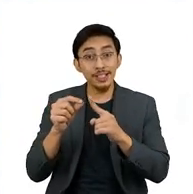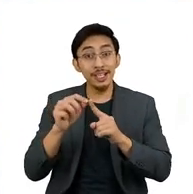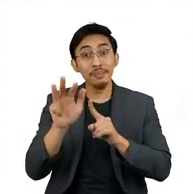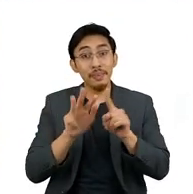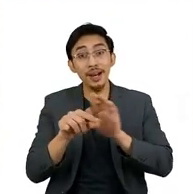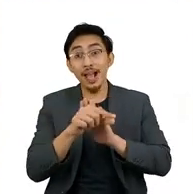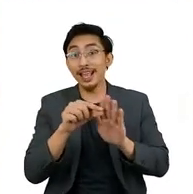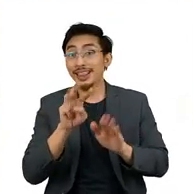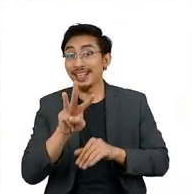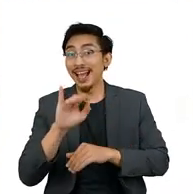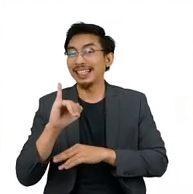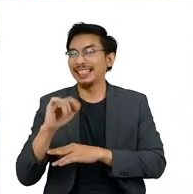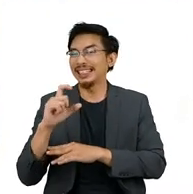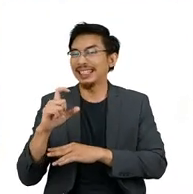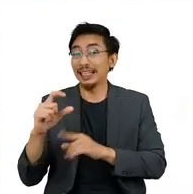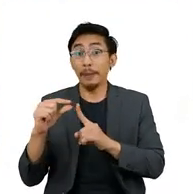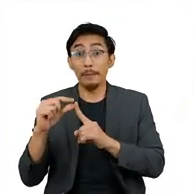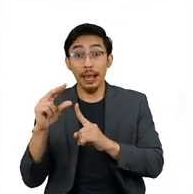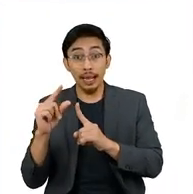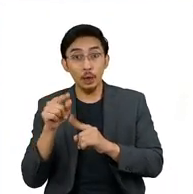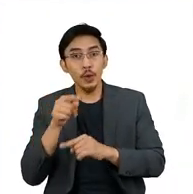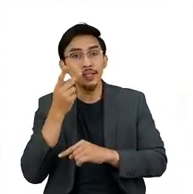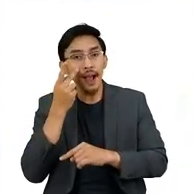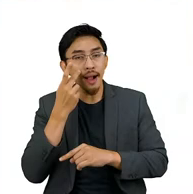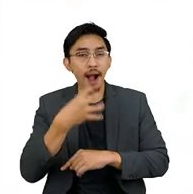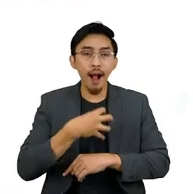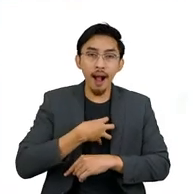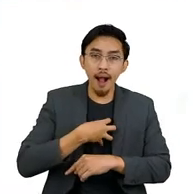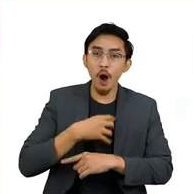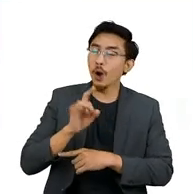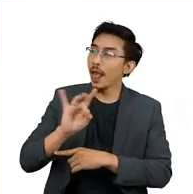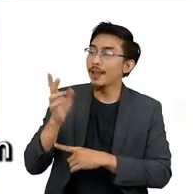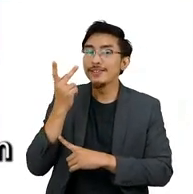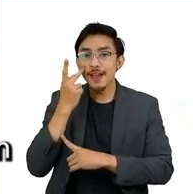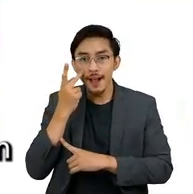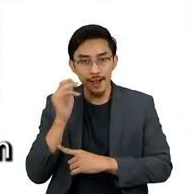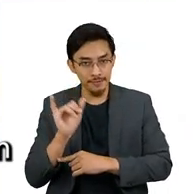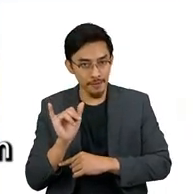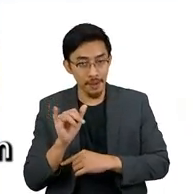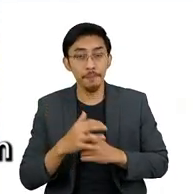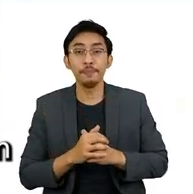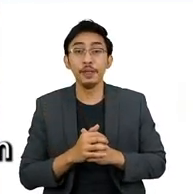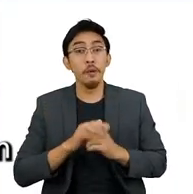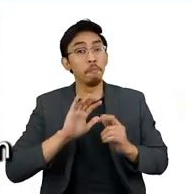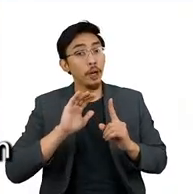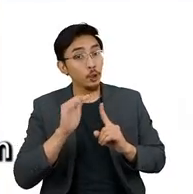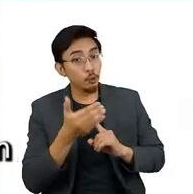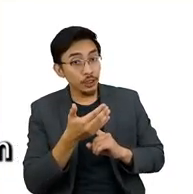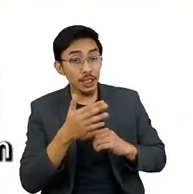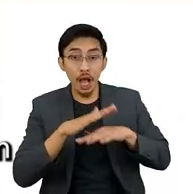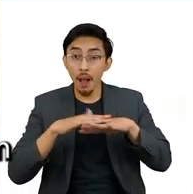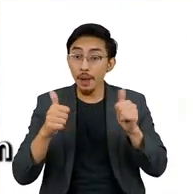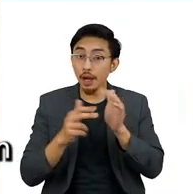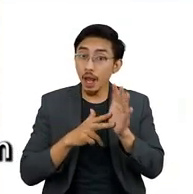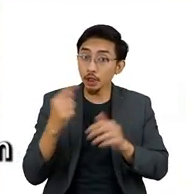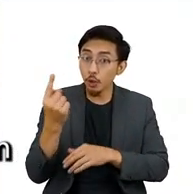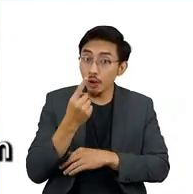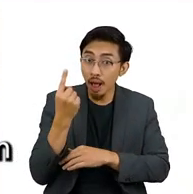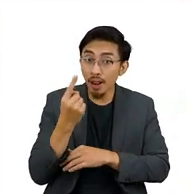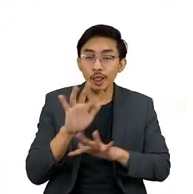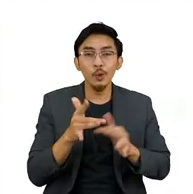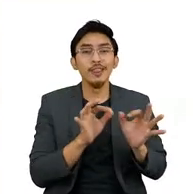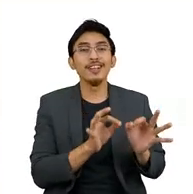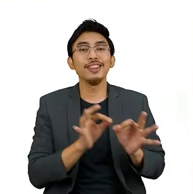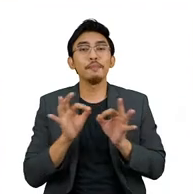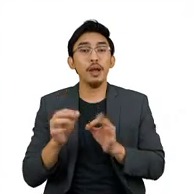3 ICCPR, yakni untuk menjaga hak atau reputasi orang lain, atau untuk melindungi keamanan nasional, atau ketertiban